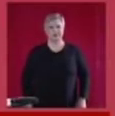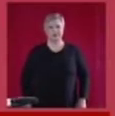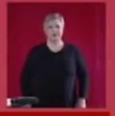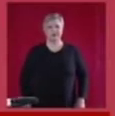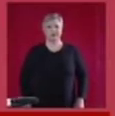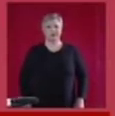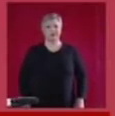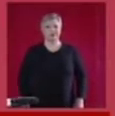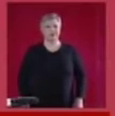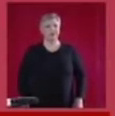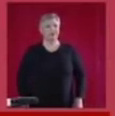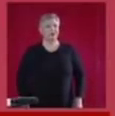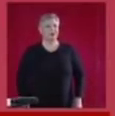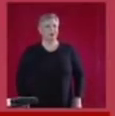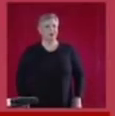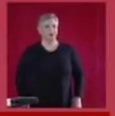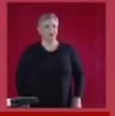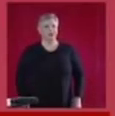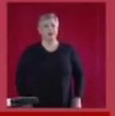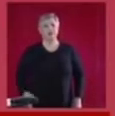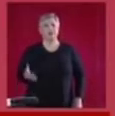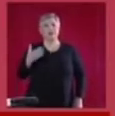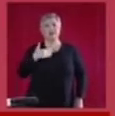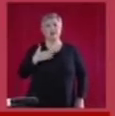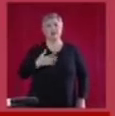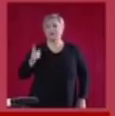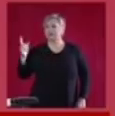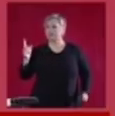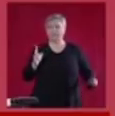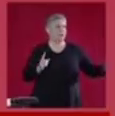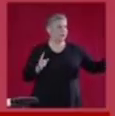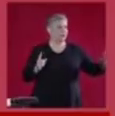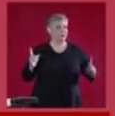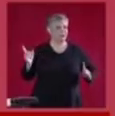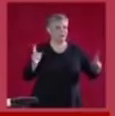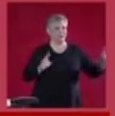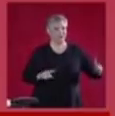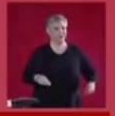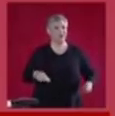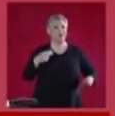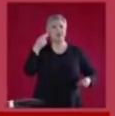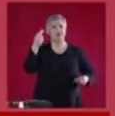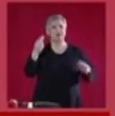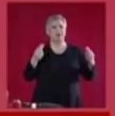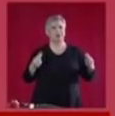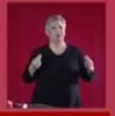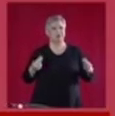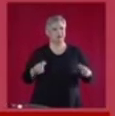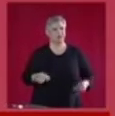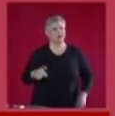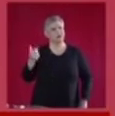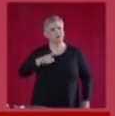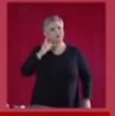νίκης θέλω να καλέσω έναν έναν τους υποψήφιους και τις